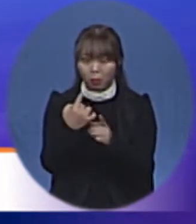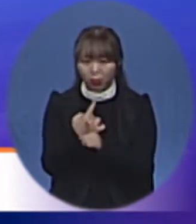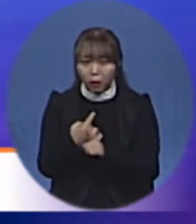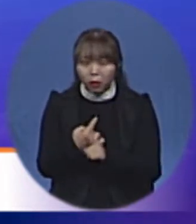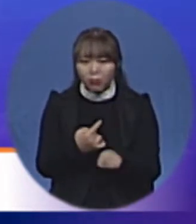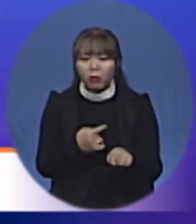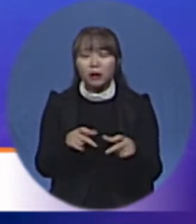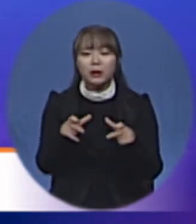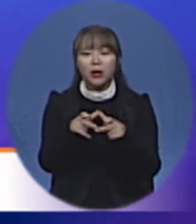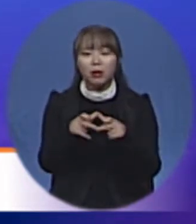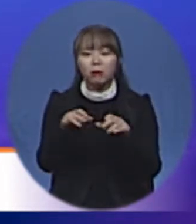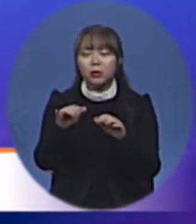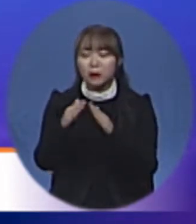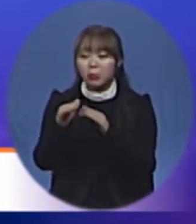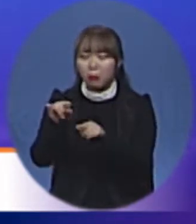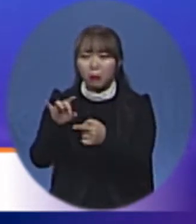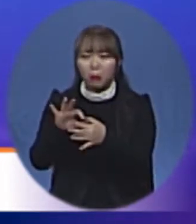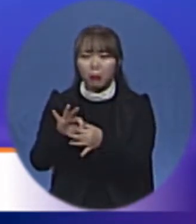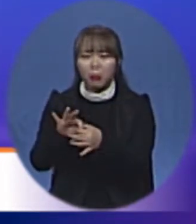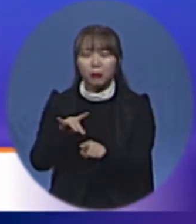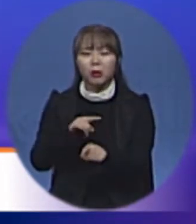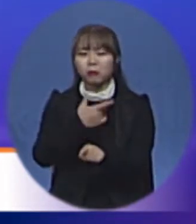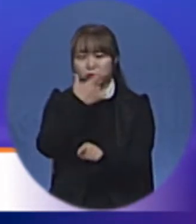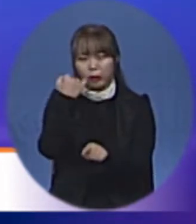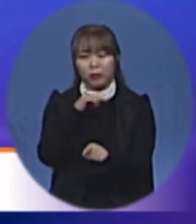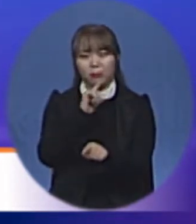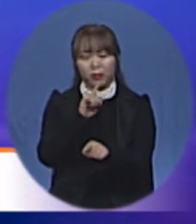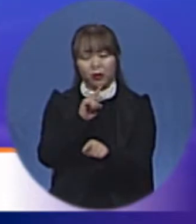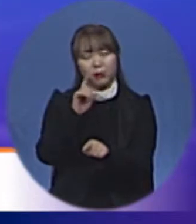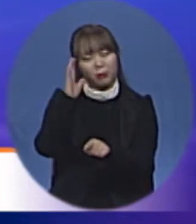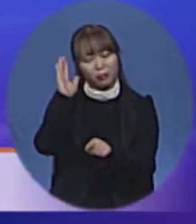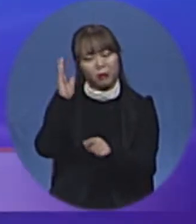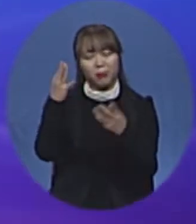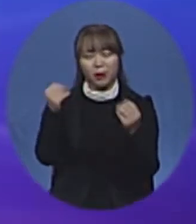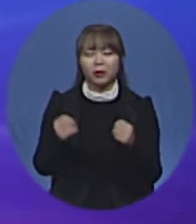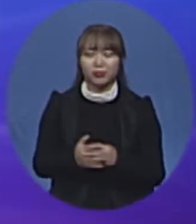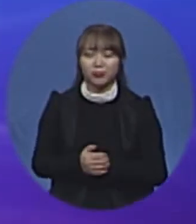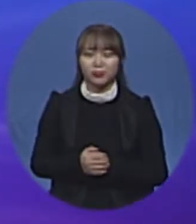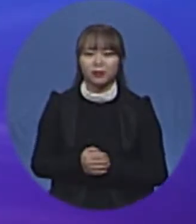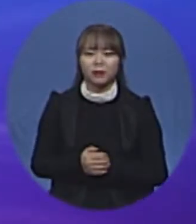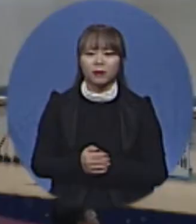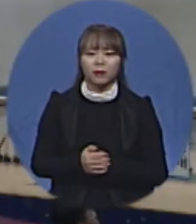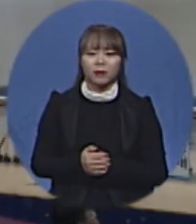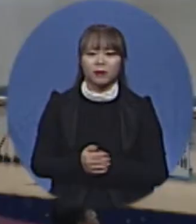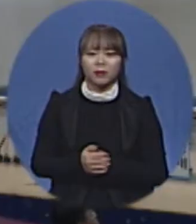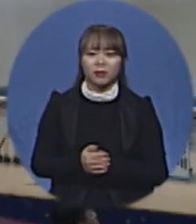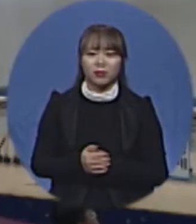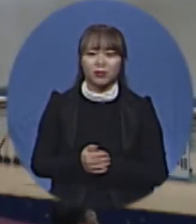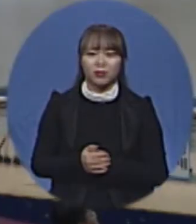정책이 미흡하다는 주장이 제기되고 있습니다. 황현희 기자입니다.